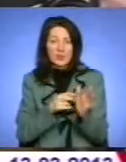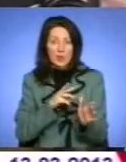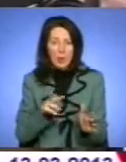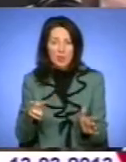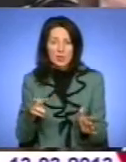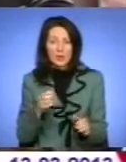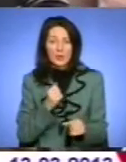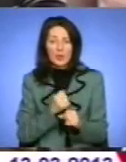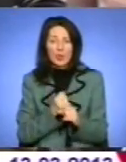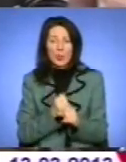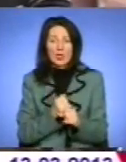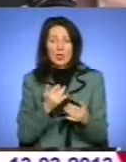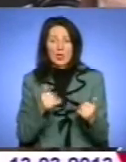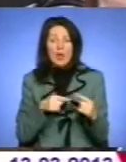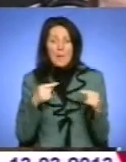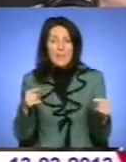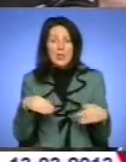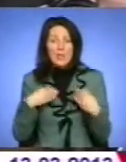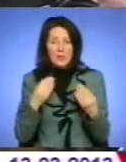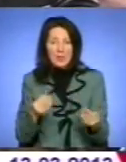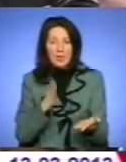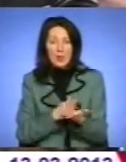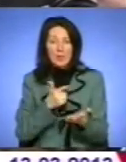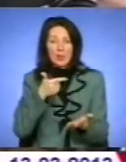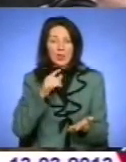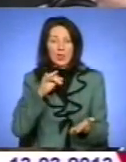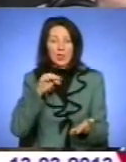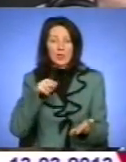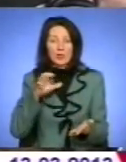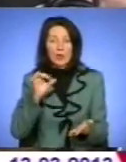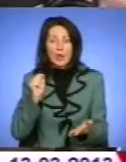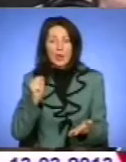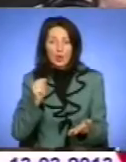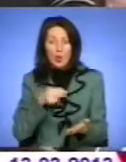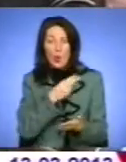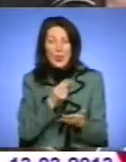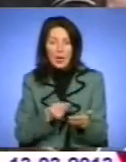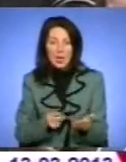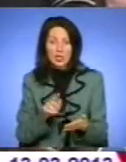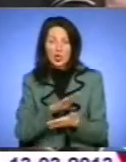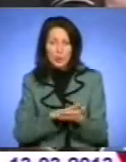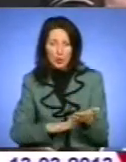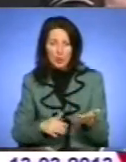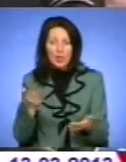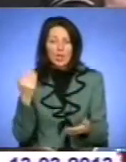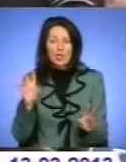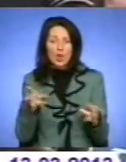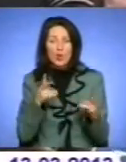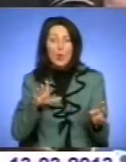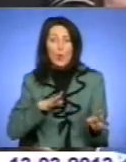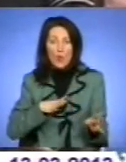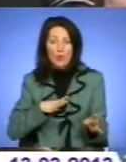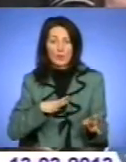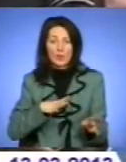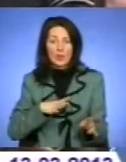зробили, зараз матеріали нам дали, маємо гіпсокардон, краски, щоб далі продовжати. Раніше клуб був, але в ньому не було. Так і народ